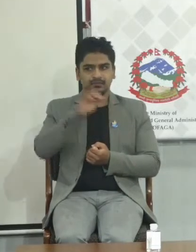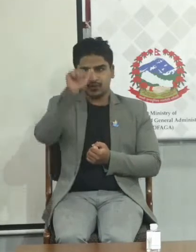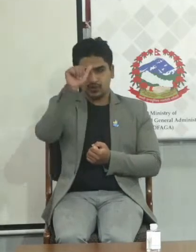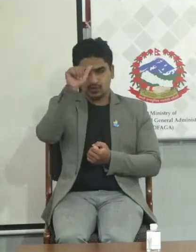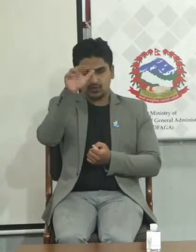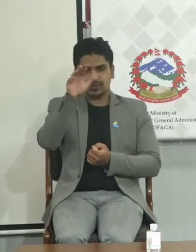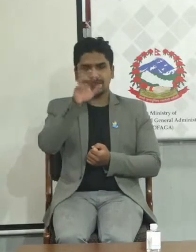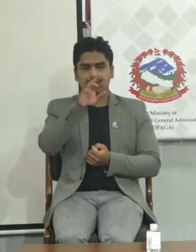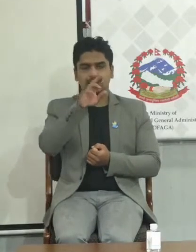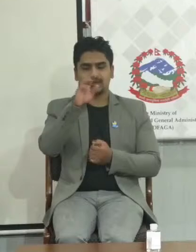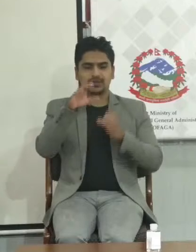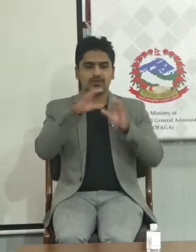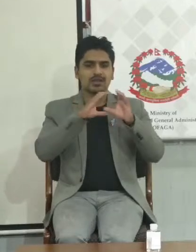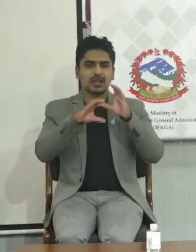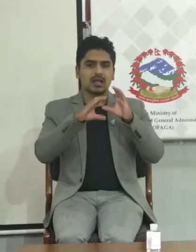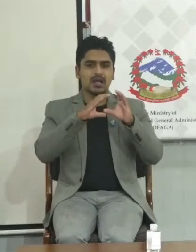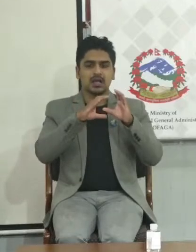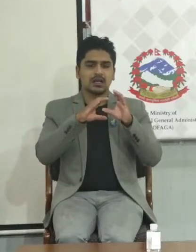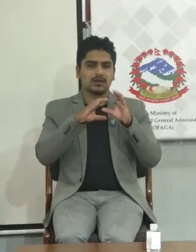सूचना तथा सञ्चार